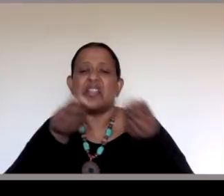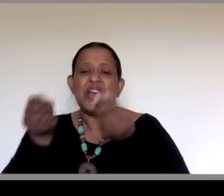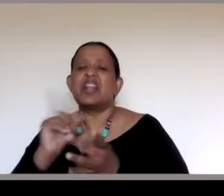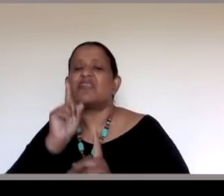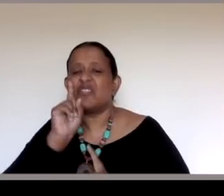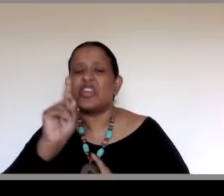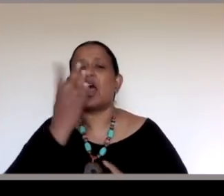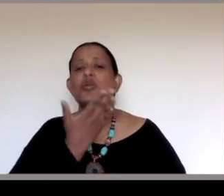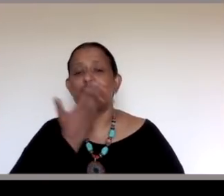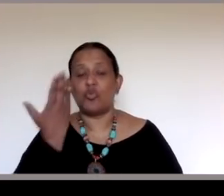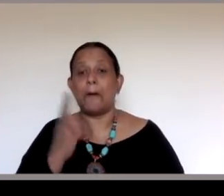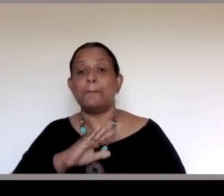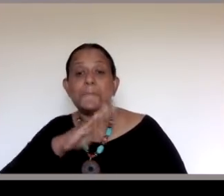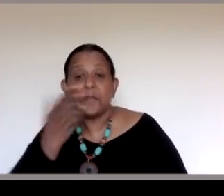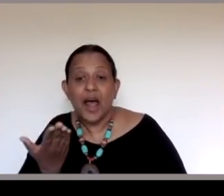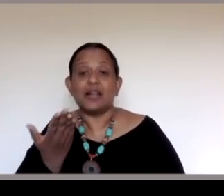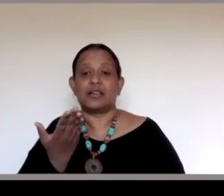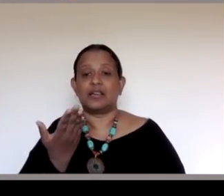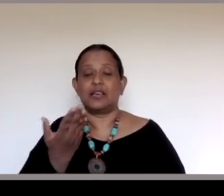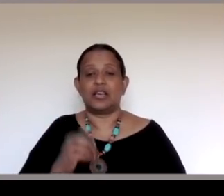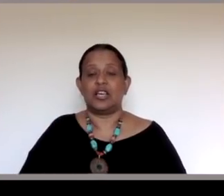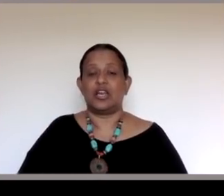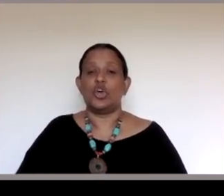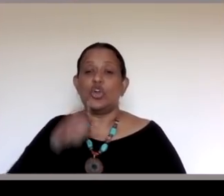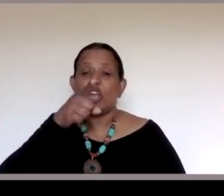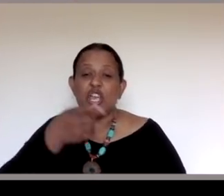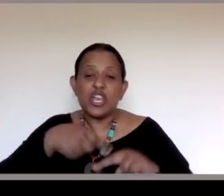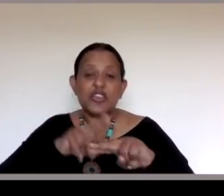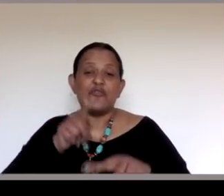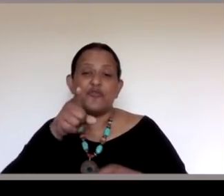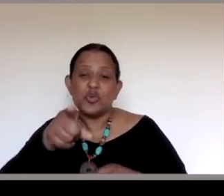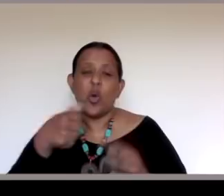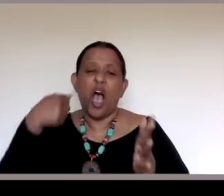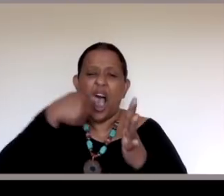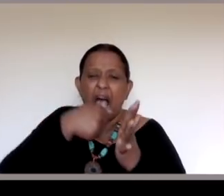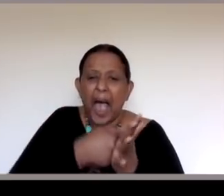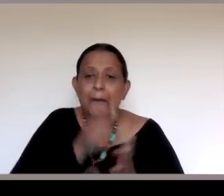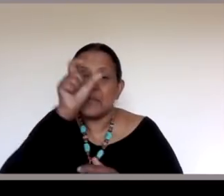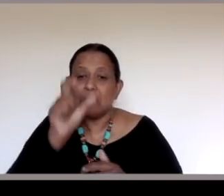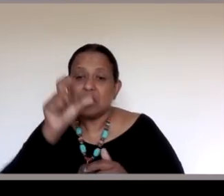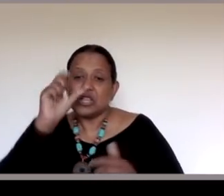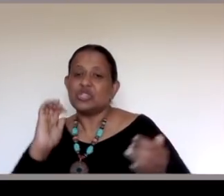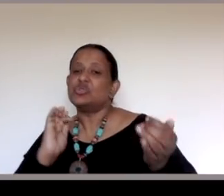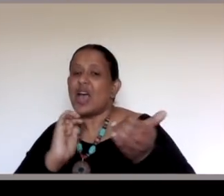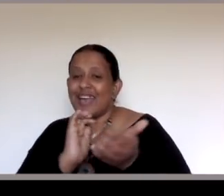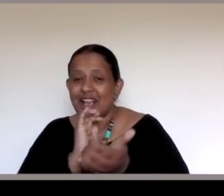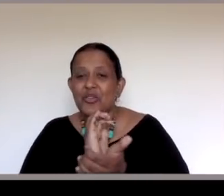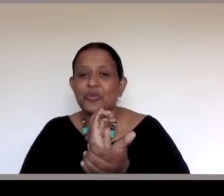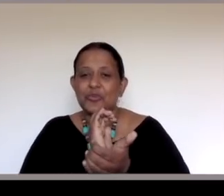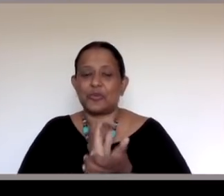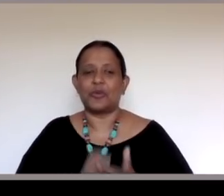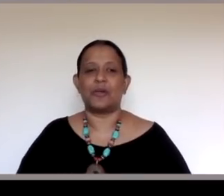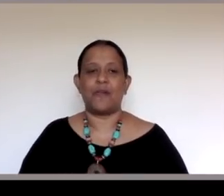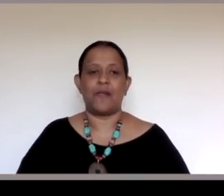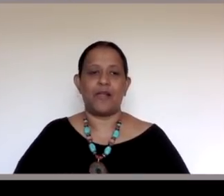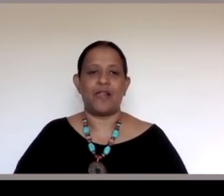தாழ்மை என்பது உங்களை குறித்து குறைவாக நினைப்பது அல்ல. யடஹத் கம கென யடஹத் கம கியன்னே ஒப அன் ஆய